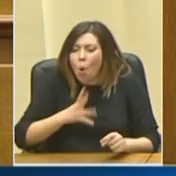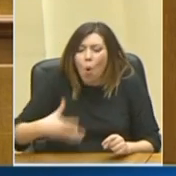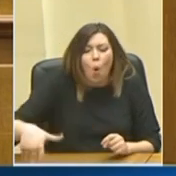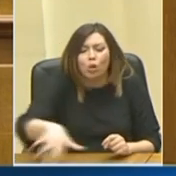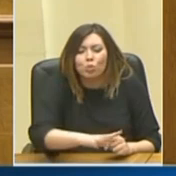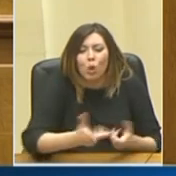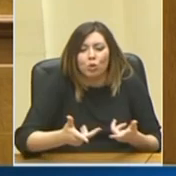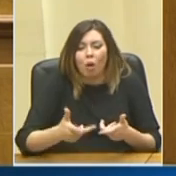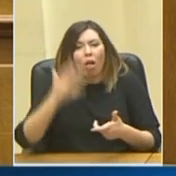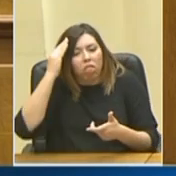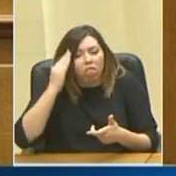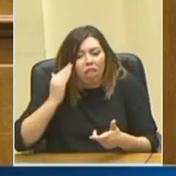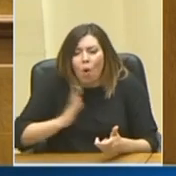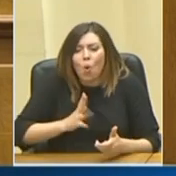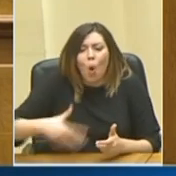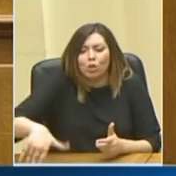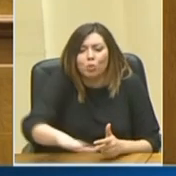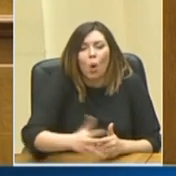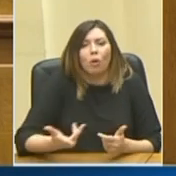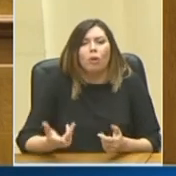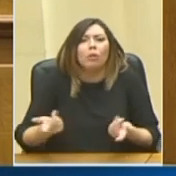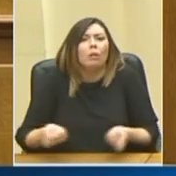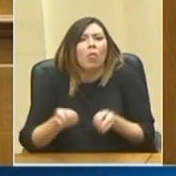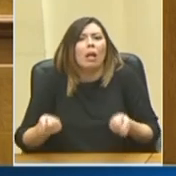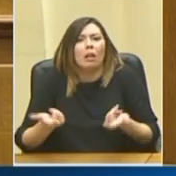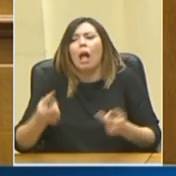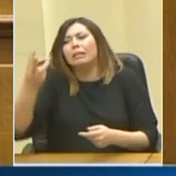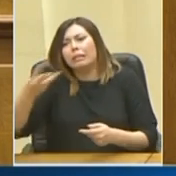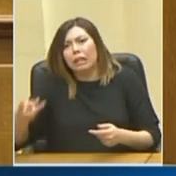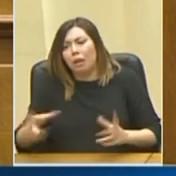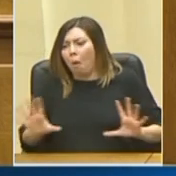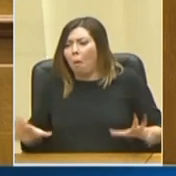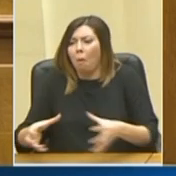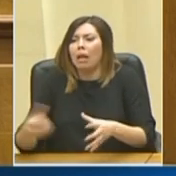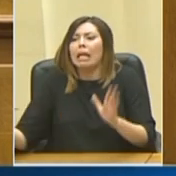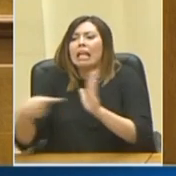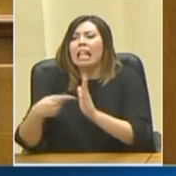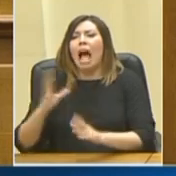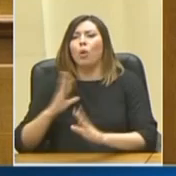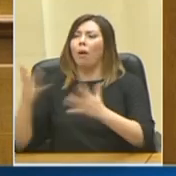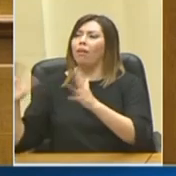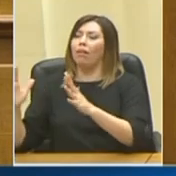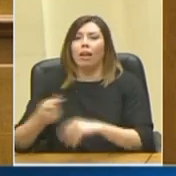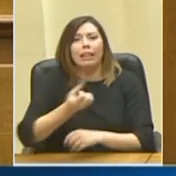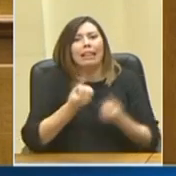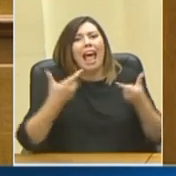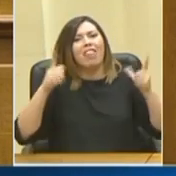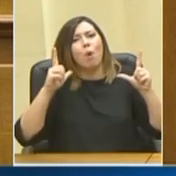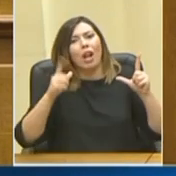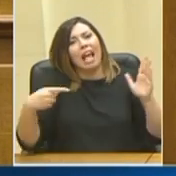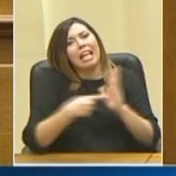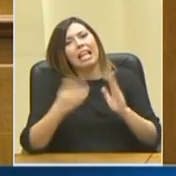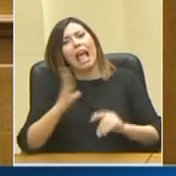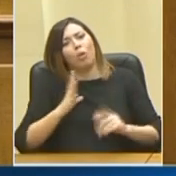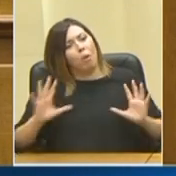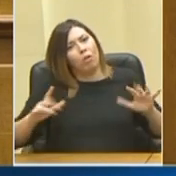ακροατήριο, θα μαζεύετε 1.000 άτομα ο ΣΥΡΙΖΑ, άλλους 1.000 ο Μητσοτάκης, θα σας χειροκροτούν, αλλά κατ' ουσίαν και